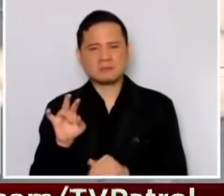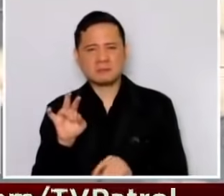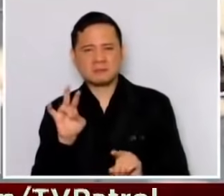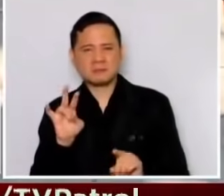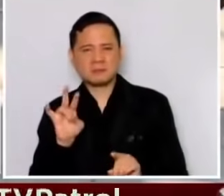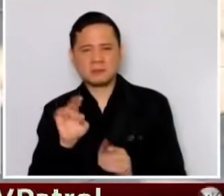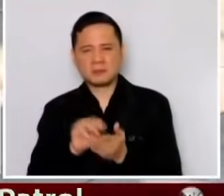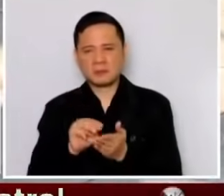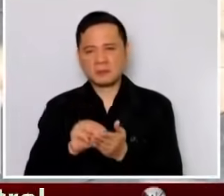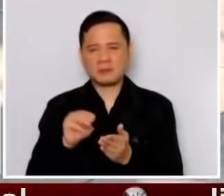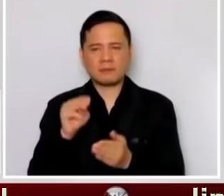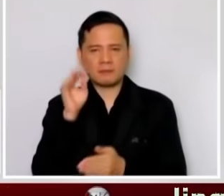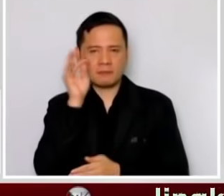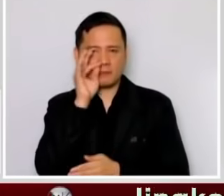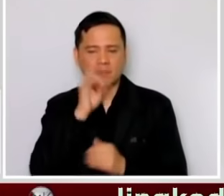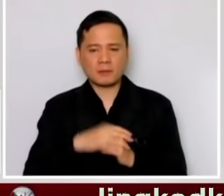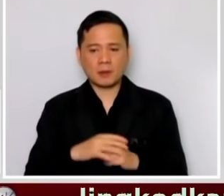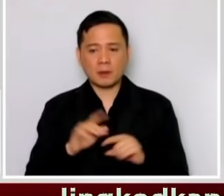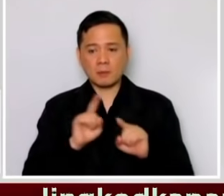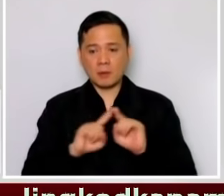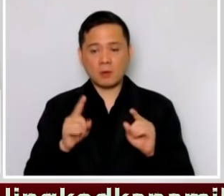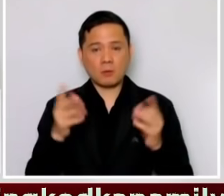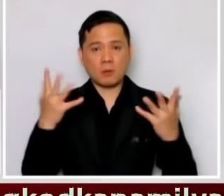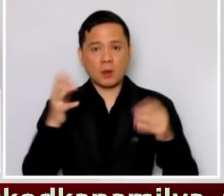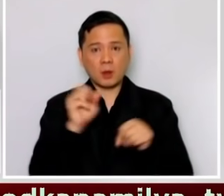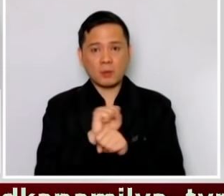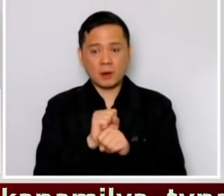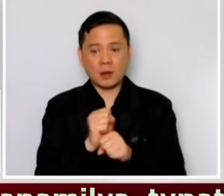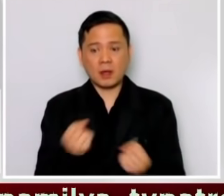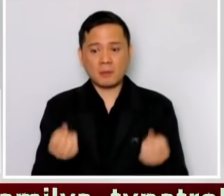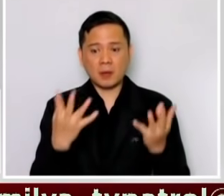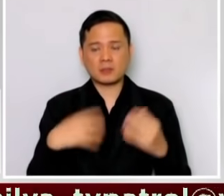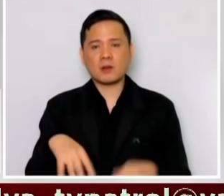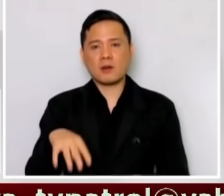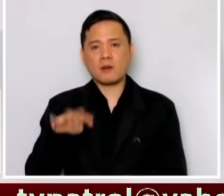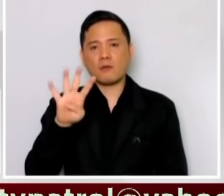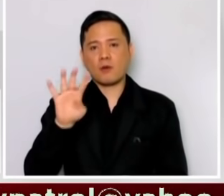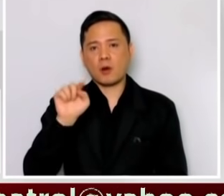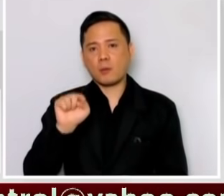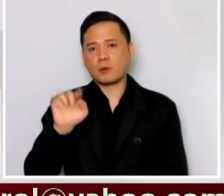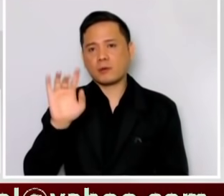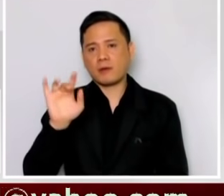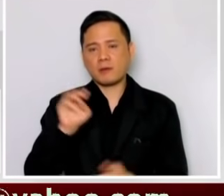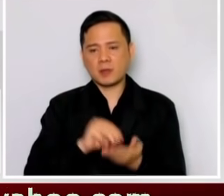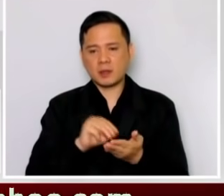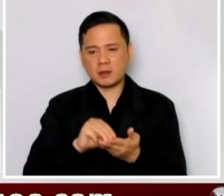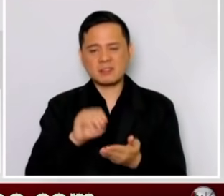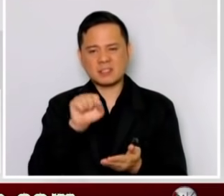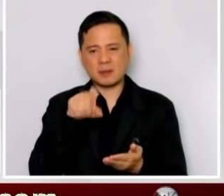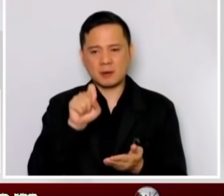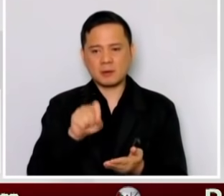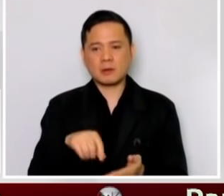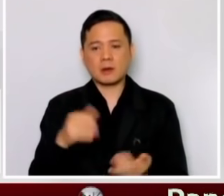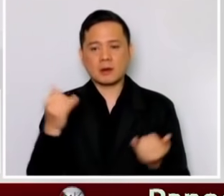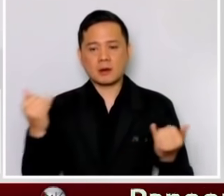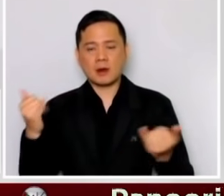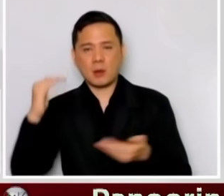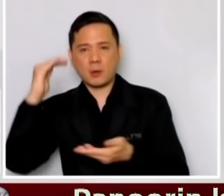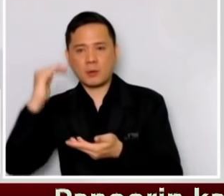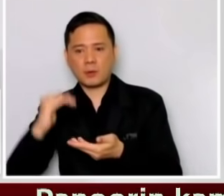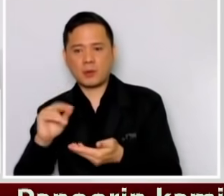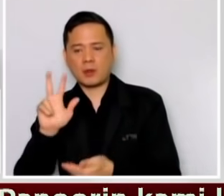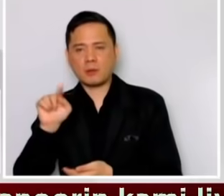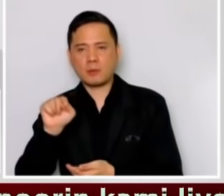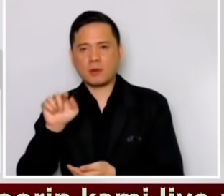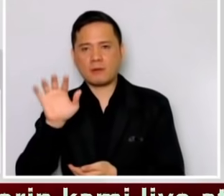ng mga Pilipino na walang trabaho mula 4.25 million noong Setyembre, 3.5 million na lamang ito noong Oktubre.